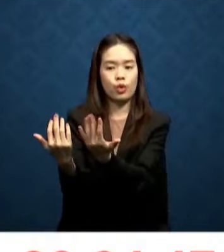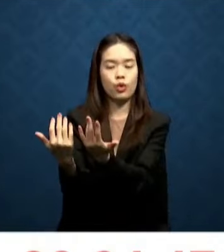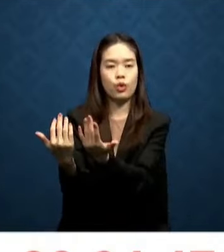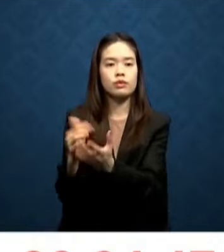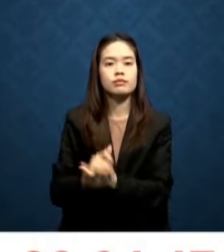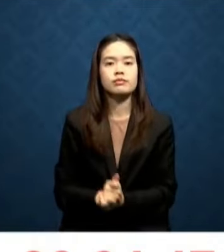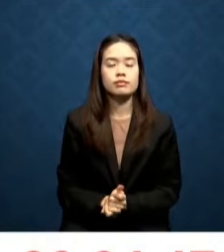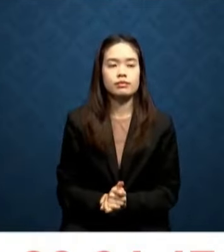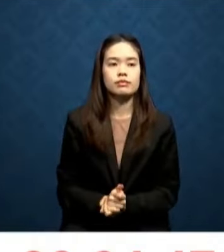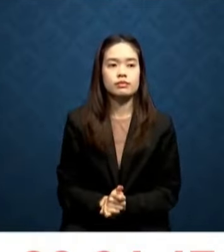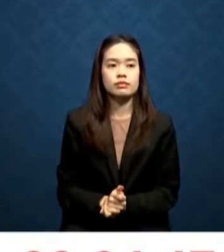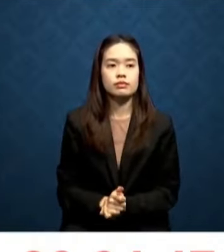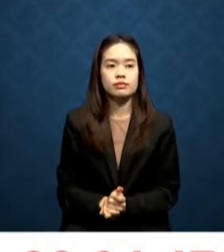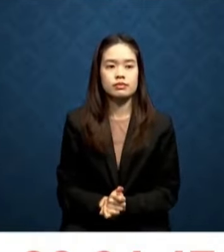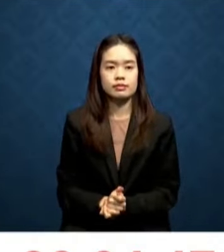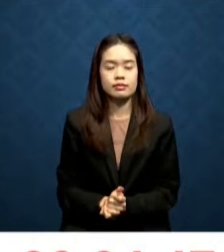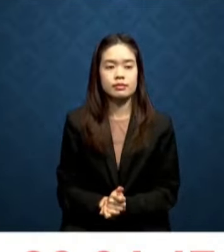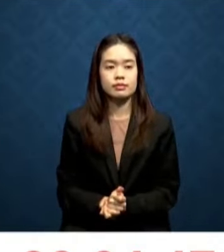ารย์ต่อครับ